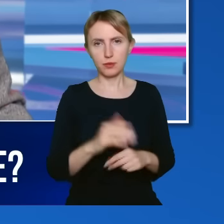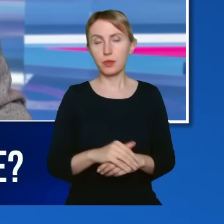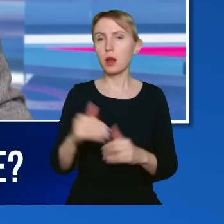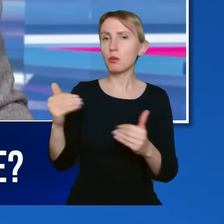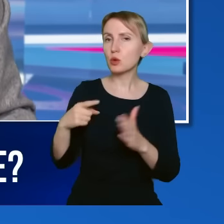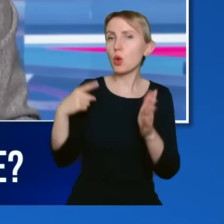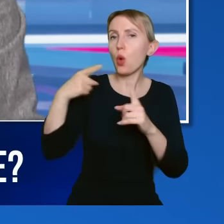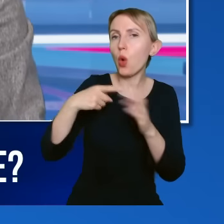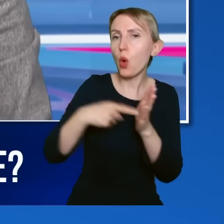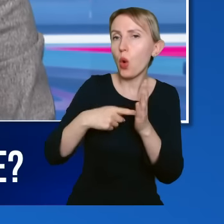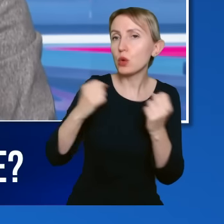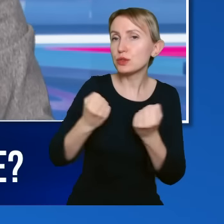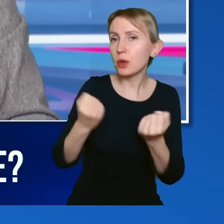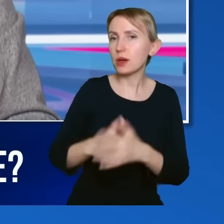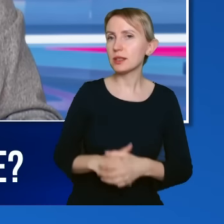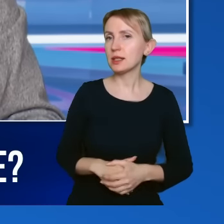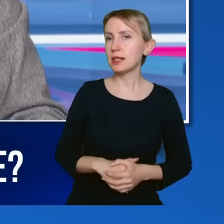takim działaniom.